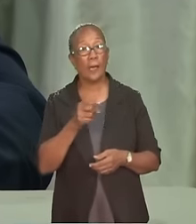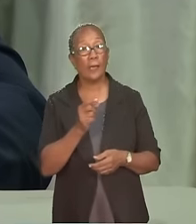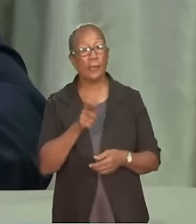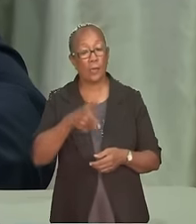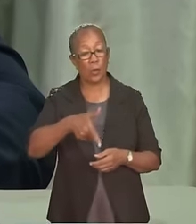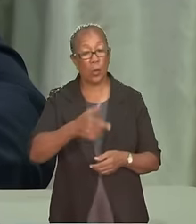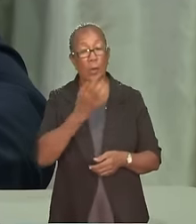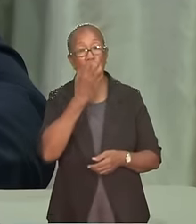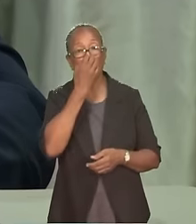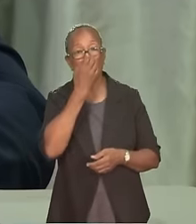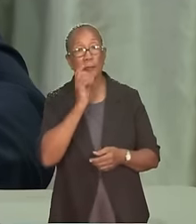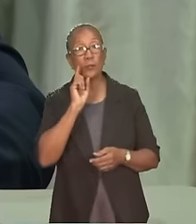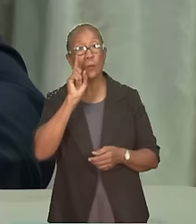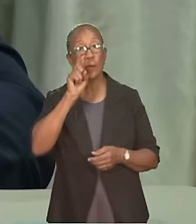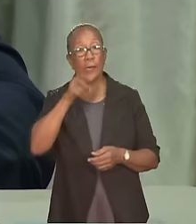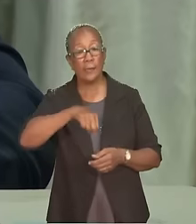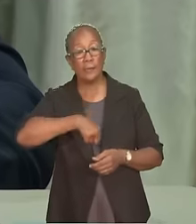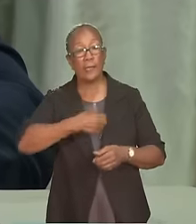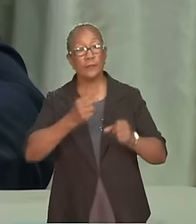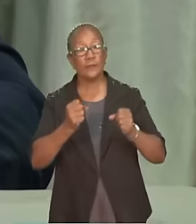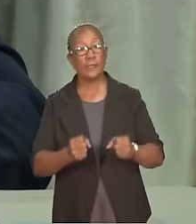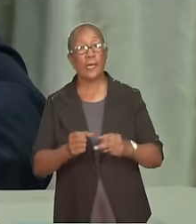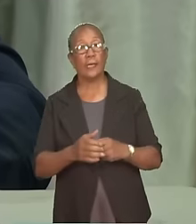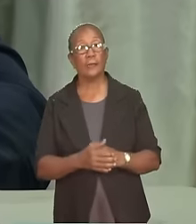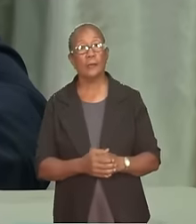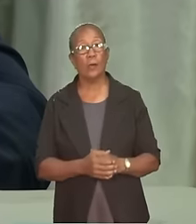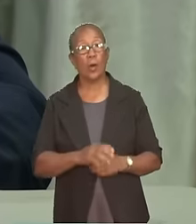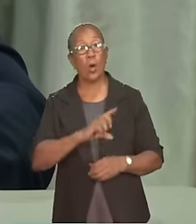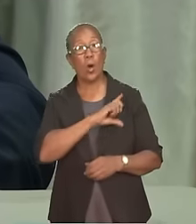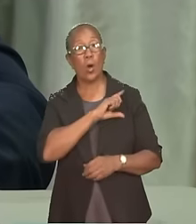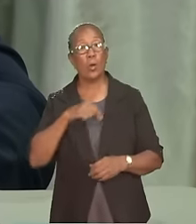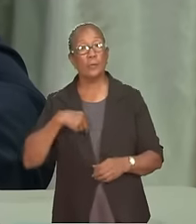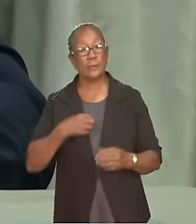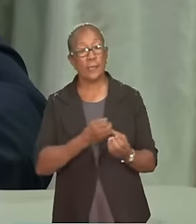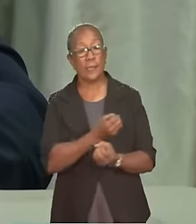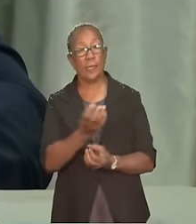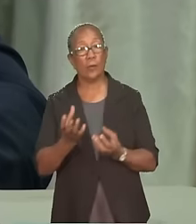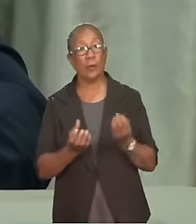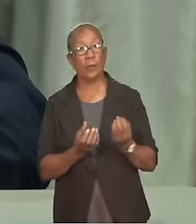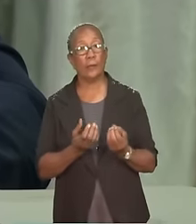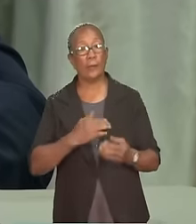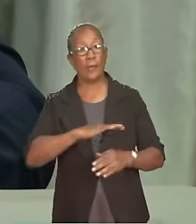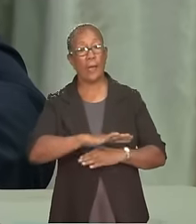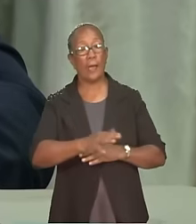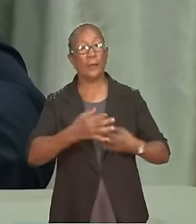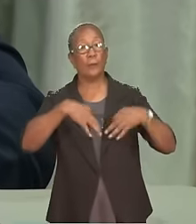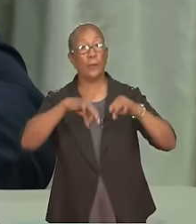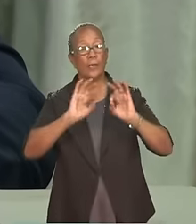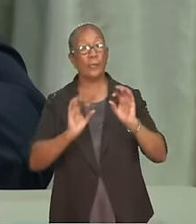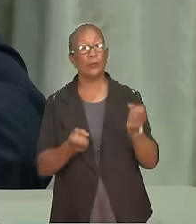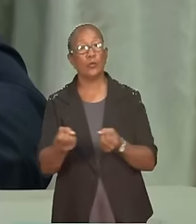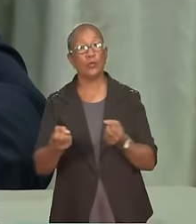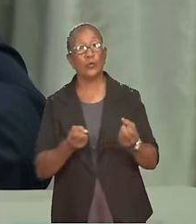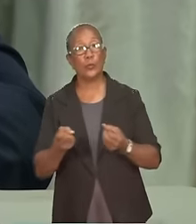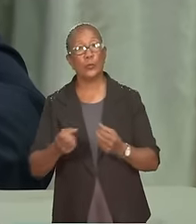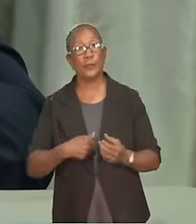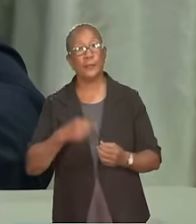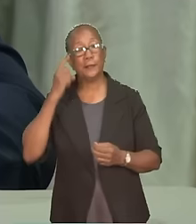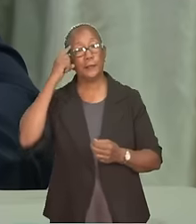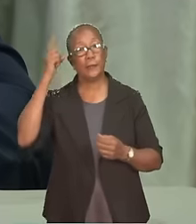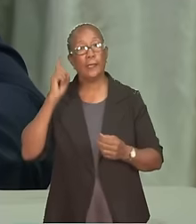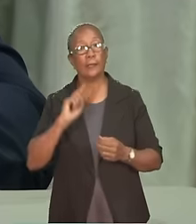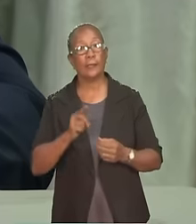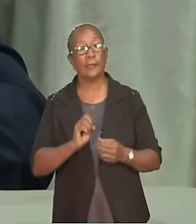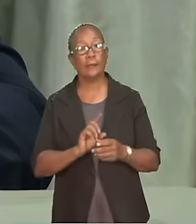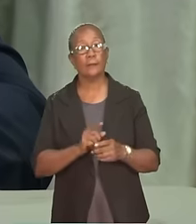gaan zelfstandig qua onze economie het land beter kunnen besturen. Dus ik denk dat voor